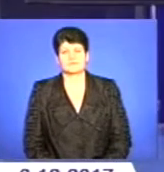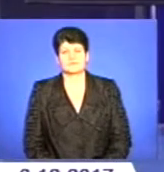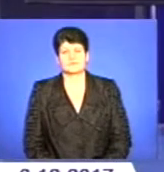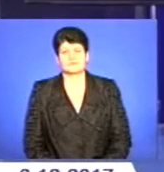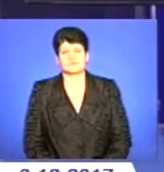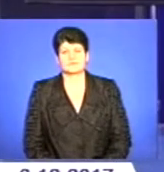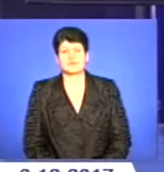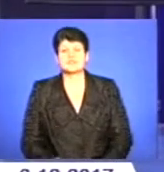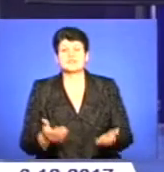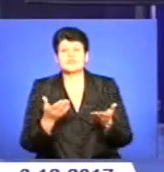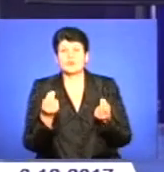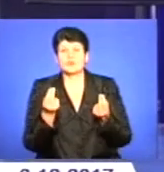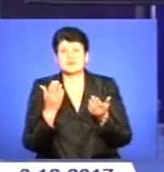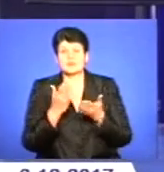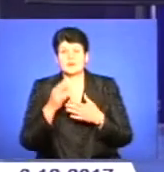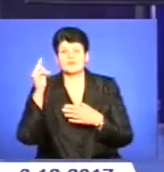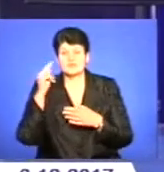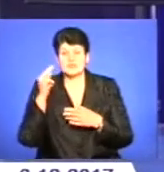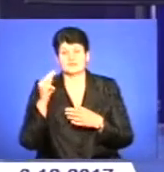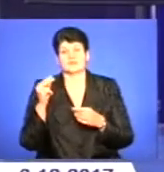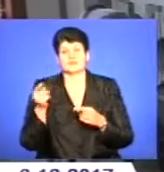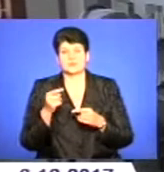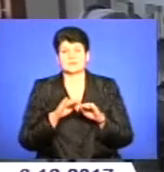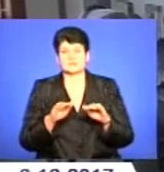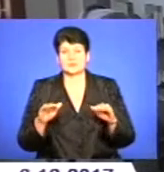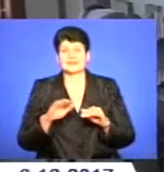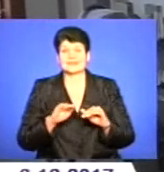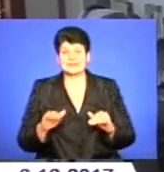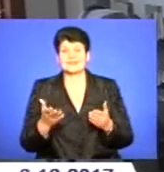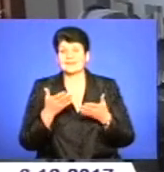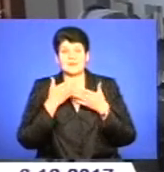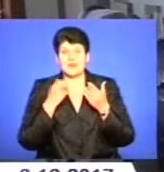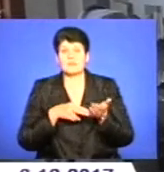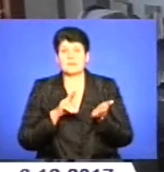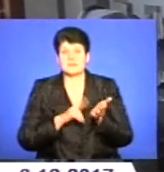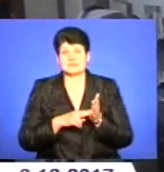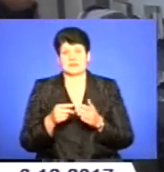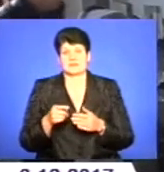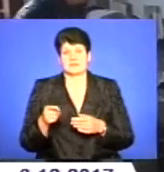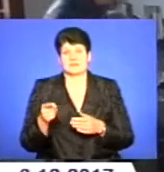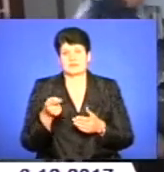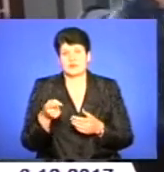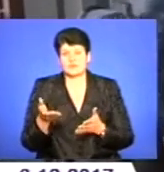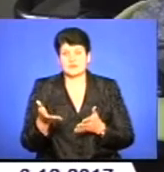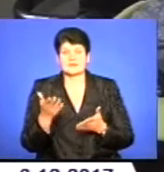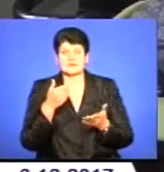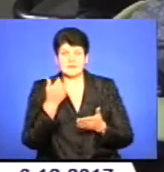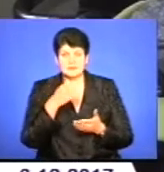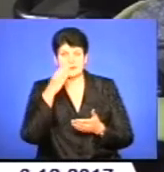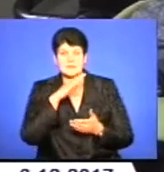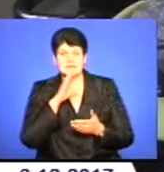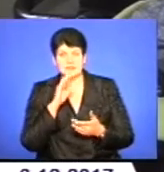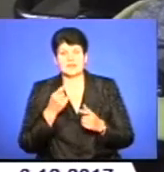За чий кошт мають навчатися у тернопільських дошкільних закладах діти, які не мають прописки в обласному центрі, їх батьки чи органи